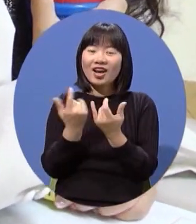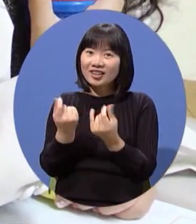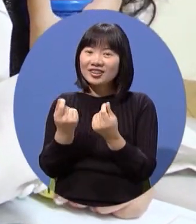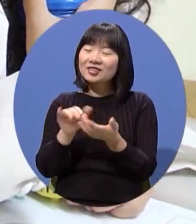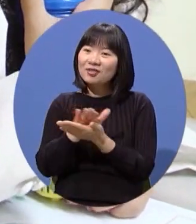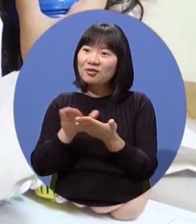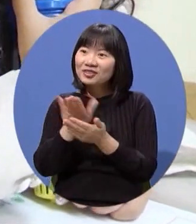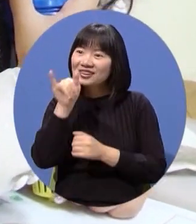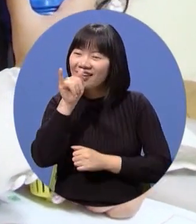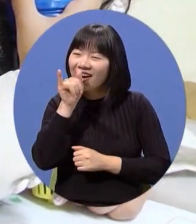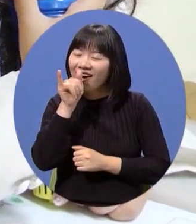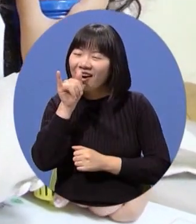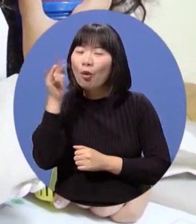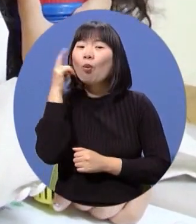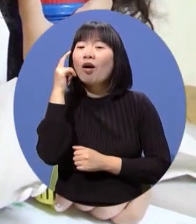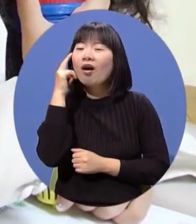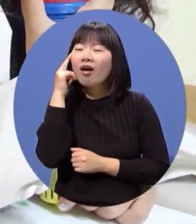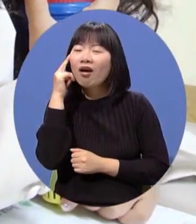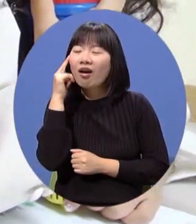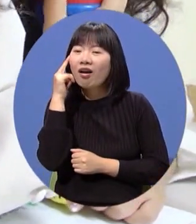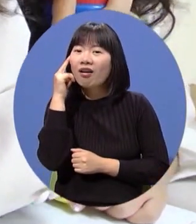싶어요? 왜요?